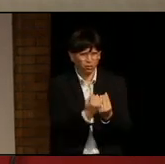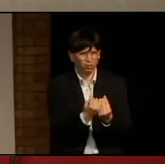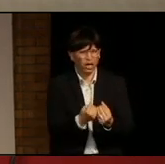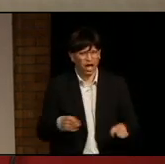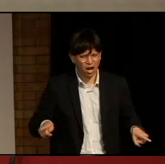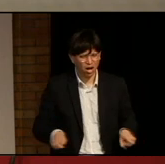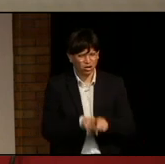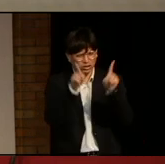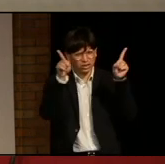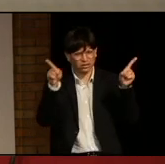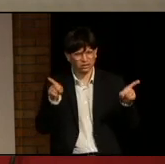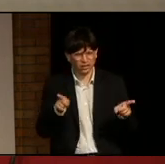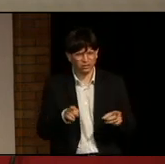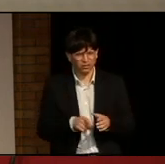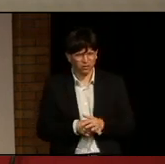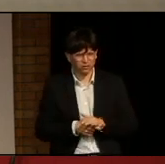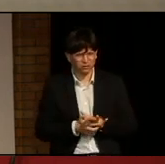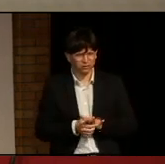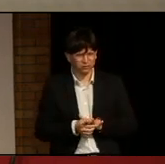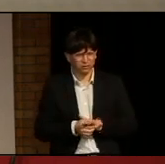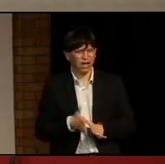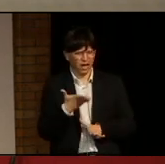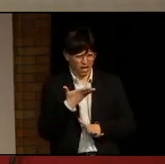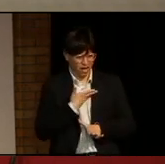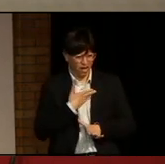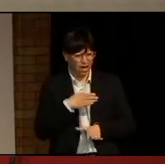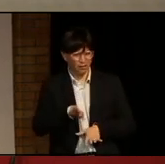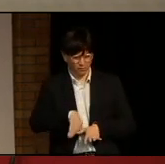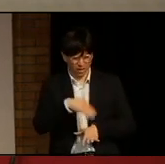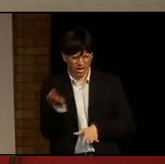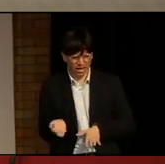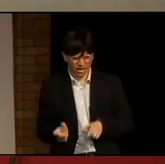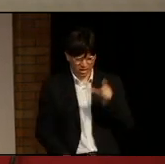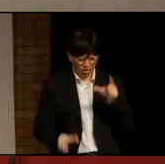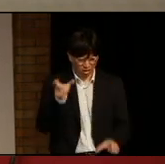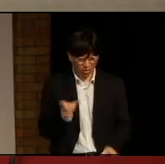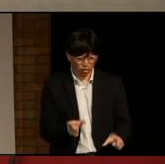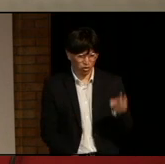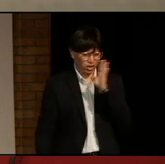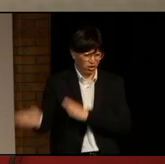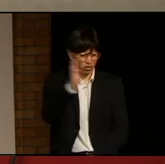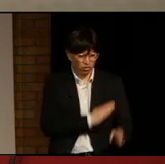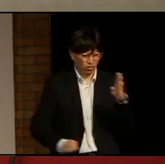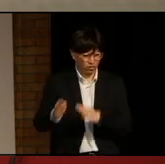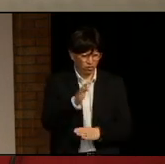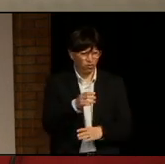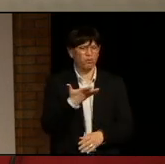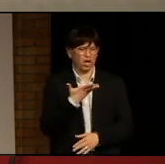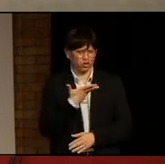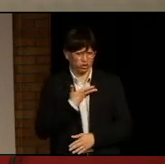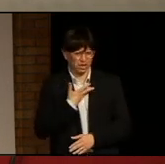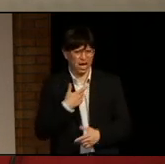stesso tempo avere accanto delle persone con diversa disabilità sarà per noi un